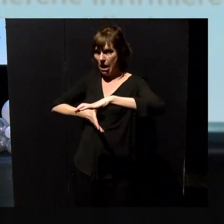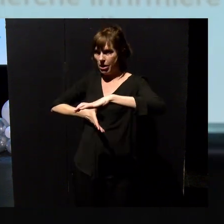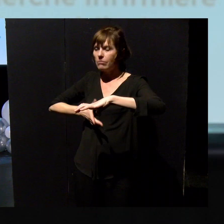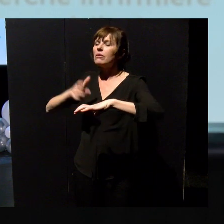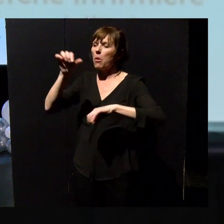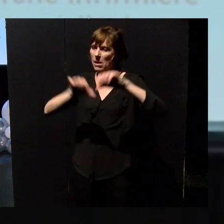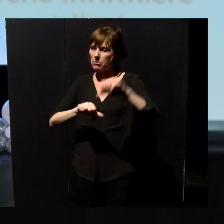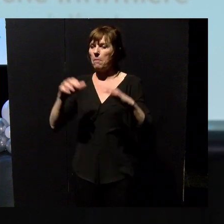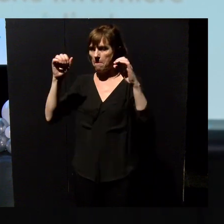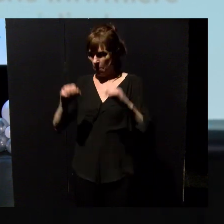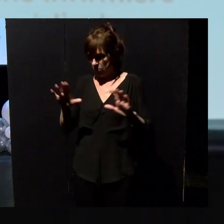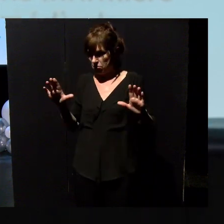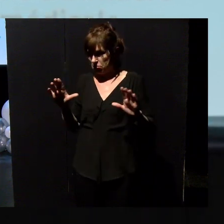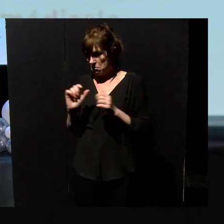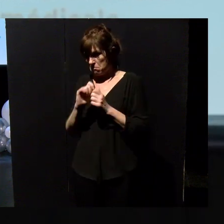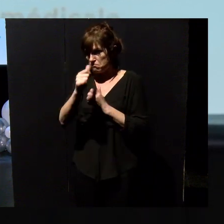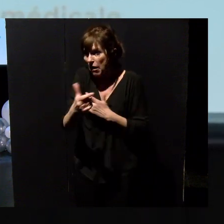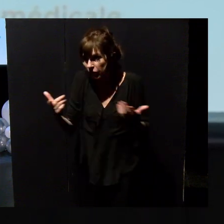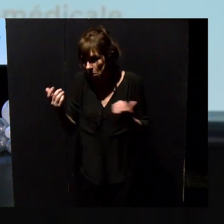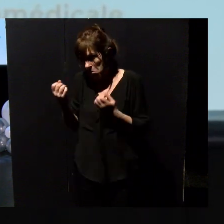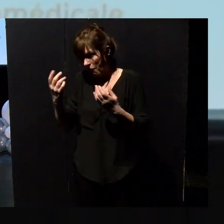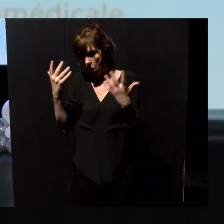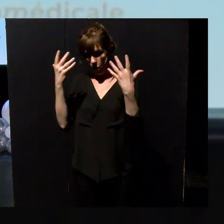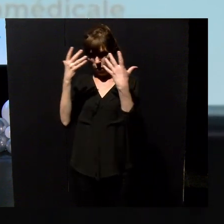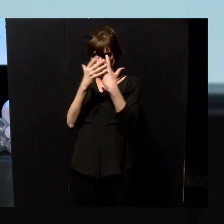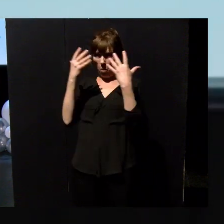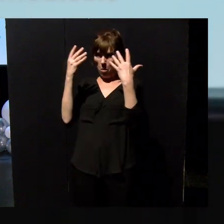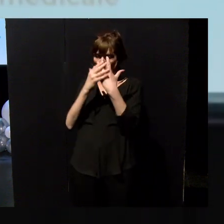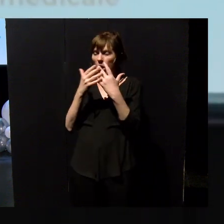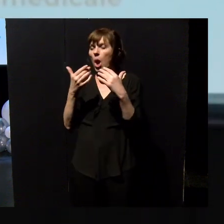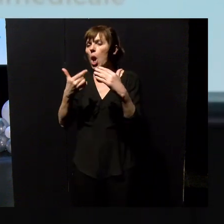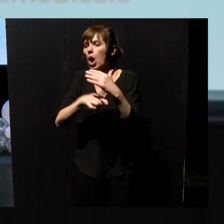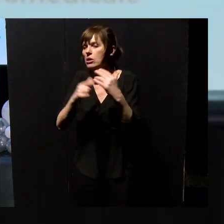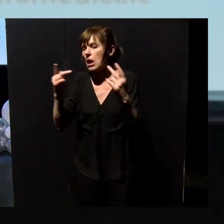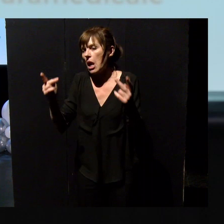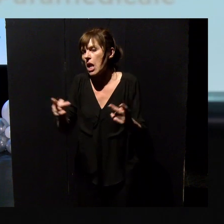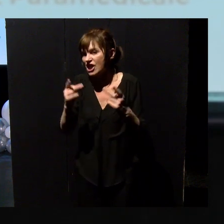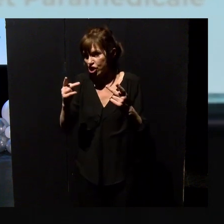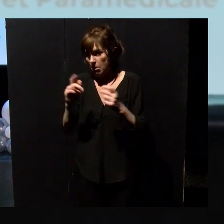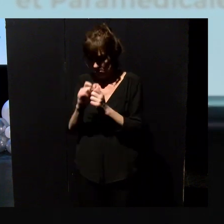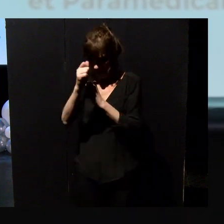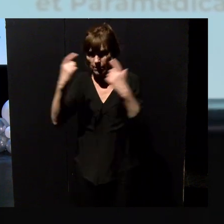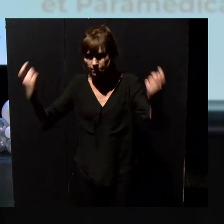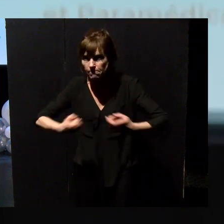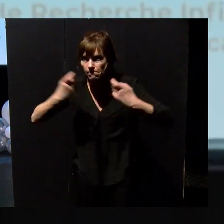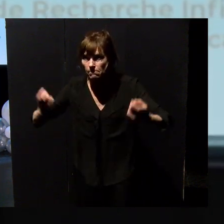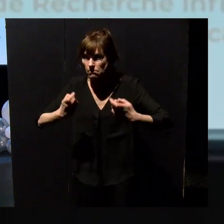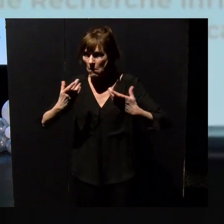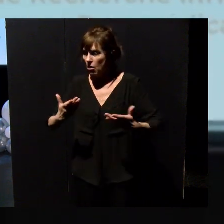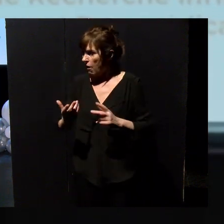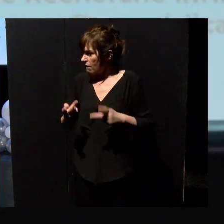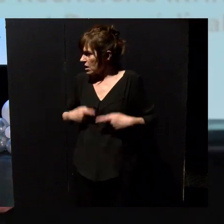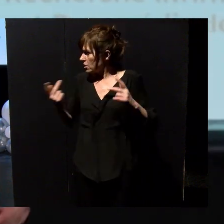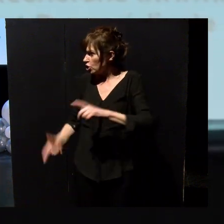pu bénéficier de notre version bêta de notre outil de rééducation. Sa vie aujourd'hui a changé. Il ne fait plus de crise,